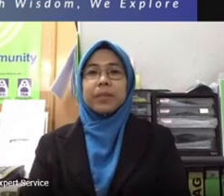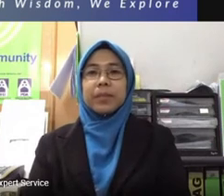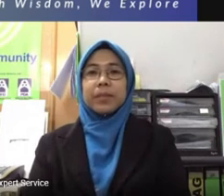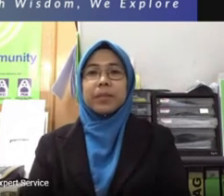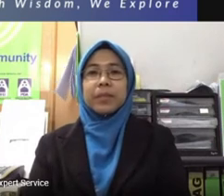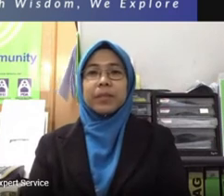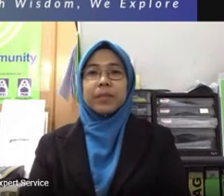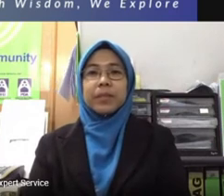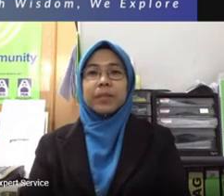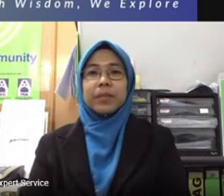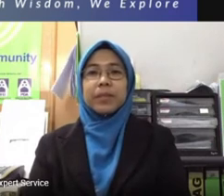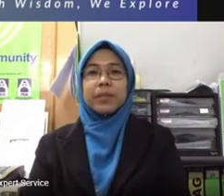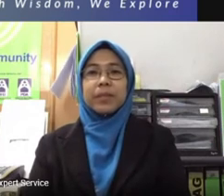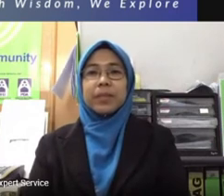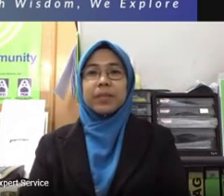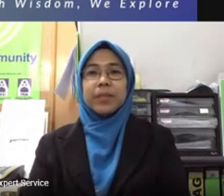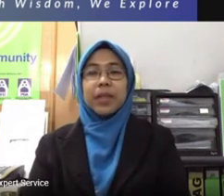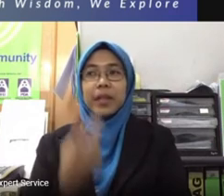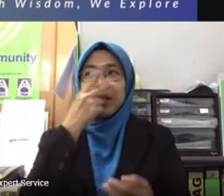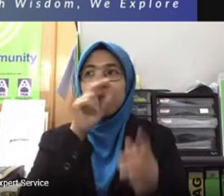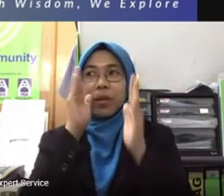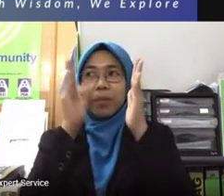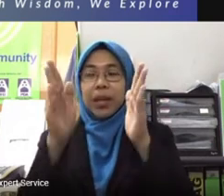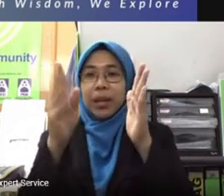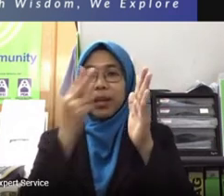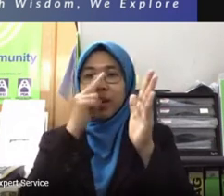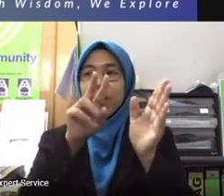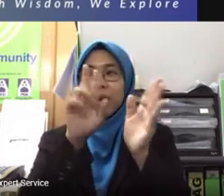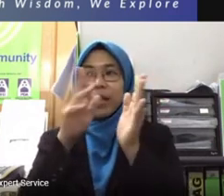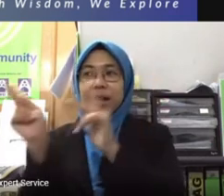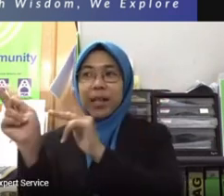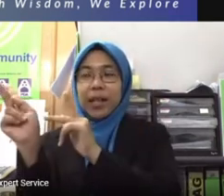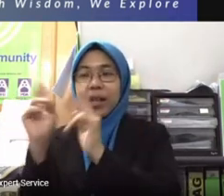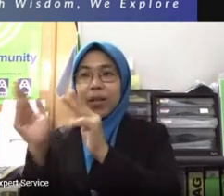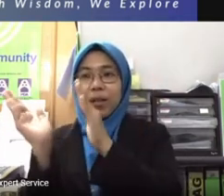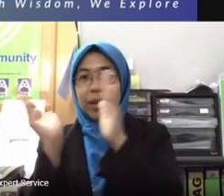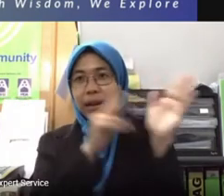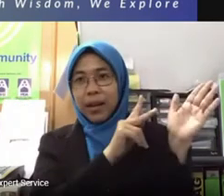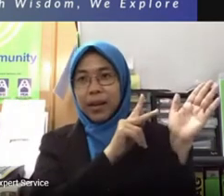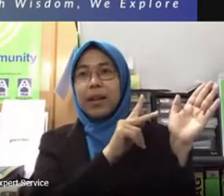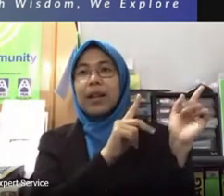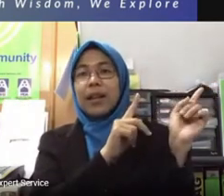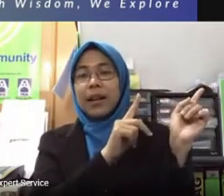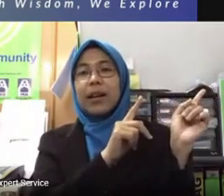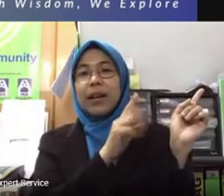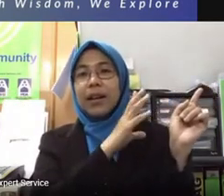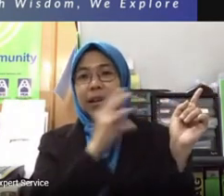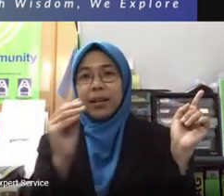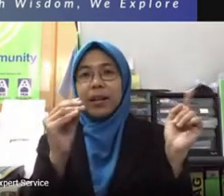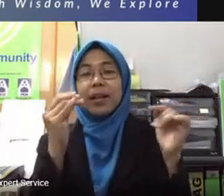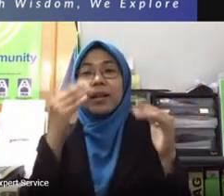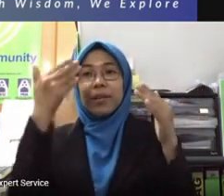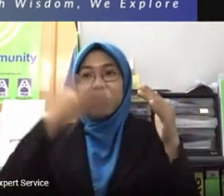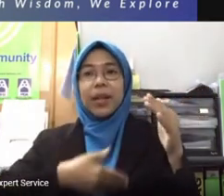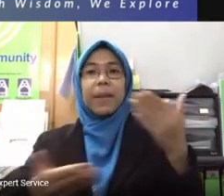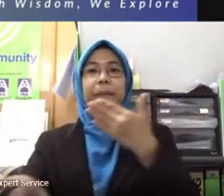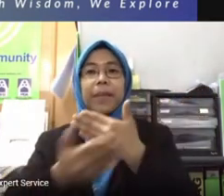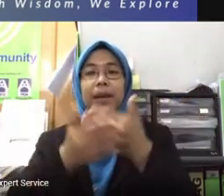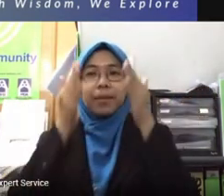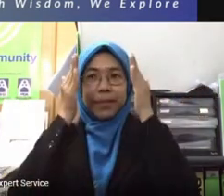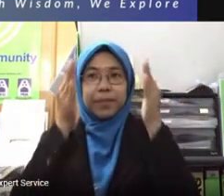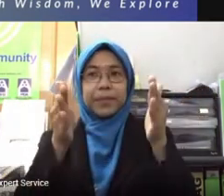Kita lihat hadapan. Kita lihat kiri. Lihat depan. Lihat kanan. Dan kemudian kembali ke